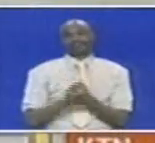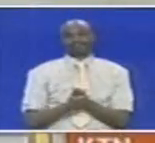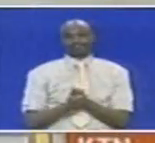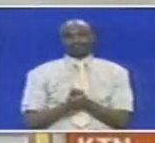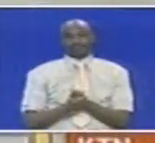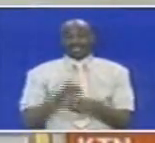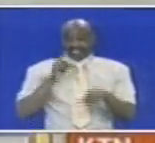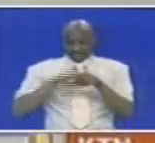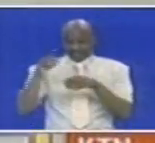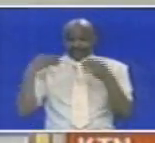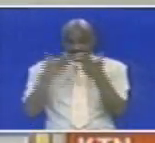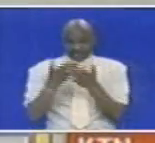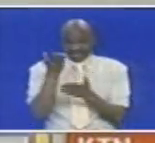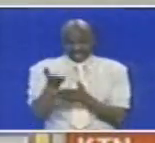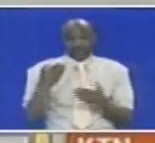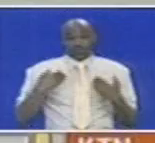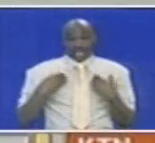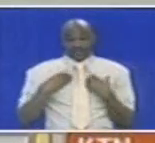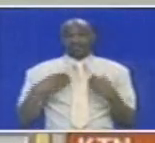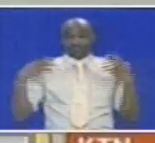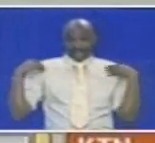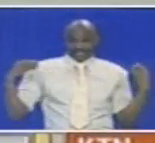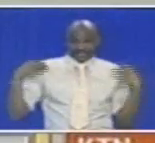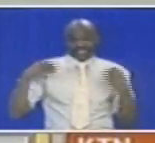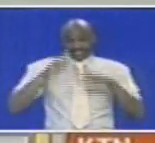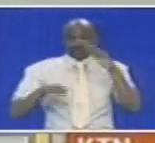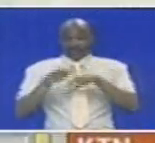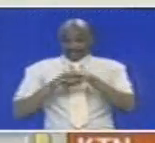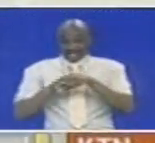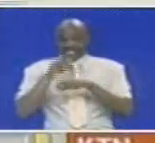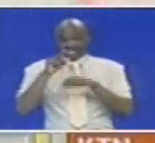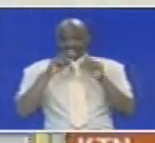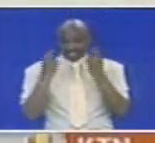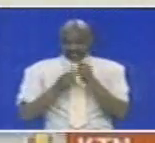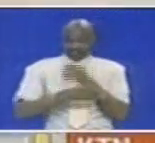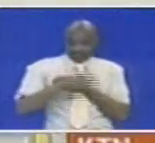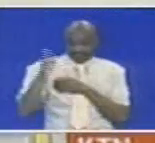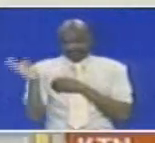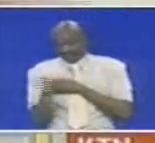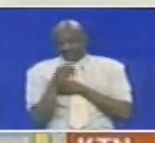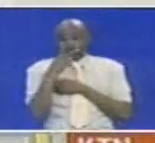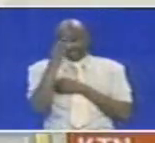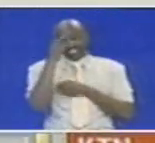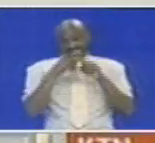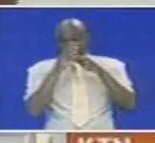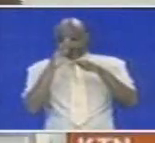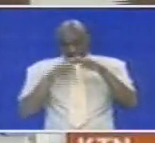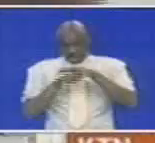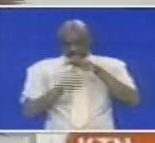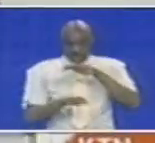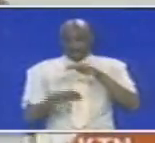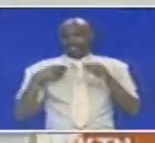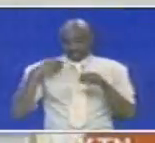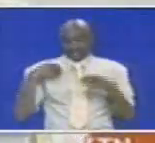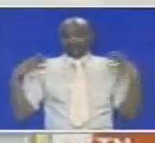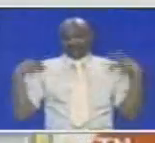Baada ya kuwasili nchini kutoka katika kambi ya mazoezi Pretoria Afrika Kusini, timu ya tenisi kwa wachezaji wasiozidi miaka 18 wamerejelea mazoezi